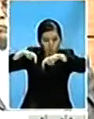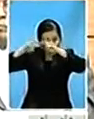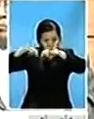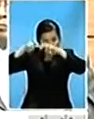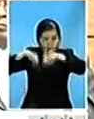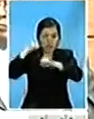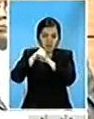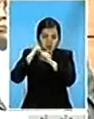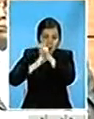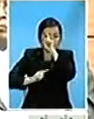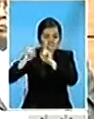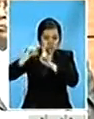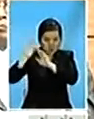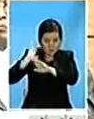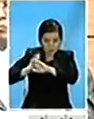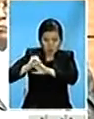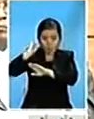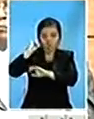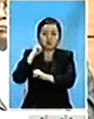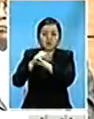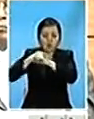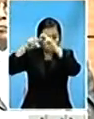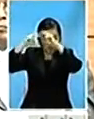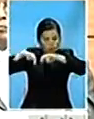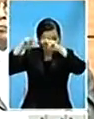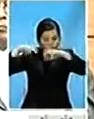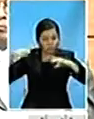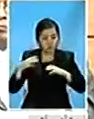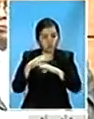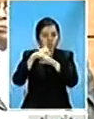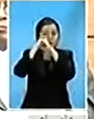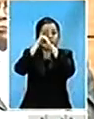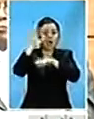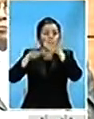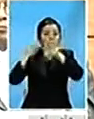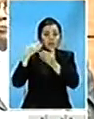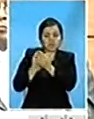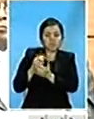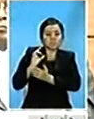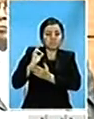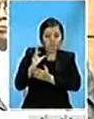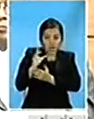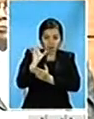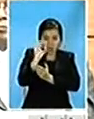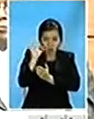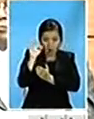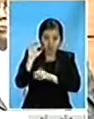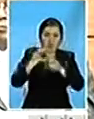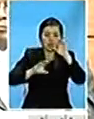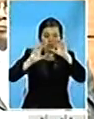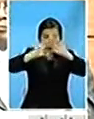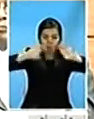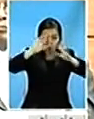นักวิเคราะห์ผู้เชี่ยวชาญทางด้านนี้ได้วิเคราะห์ว่าจากทุกๆ100บาทที่รัฐบาลจัดสรรด้วยเงินงบประมาณ